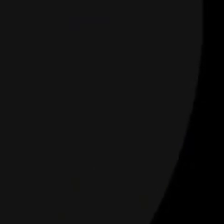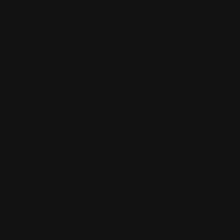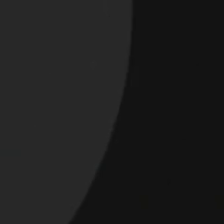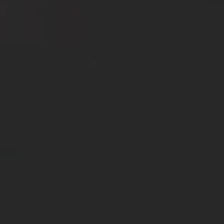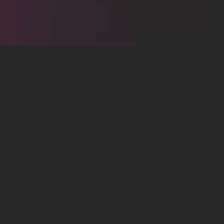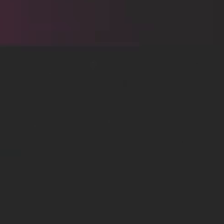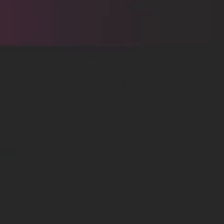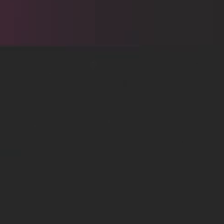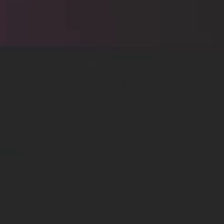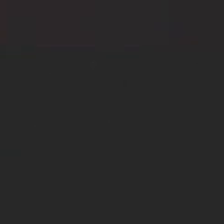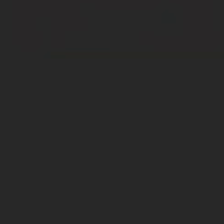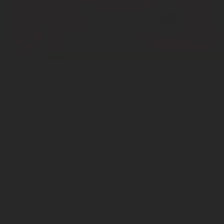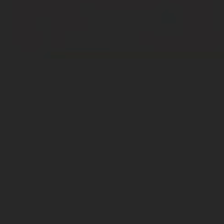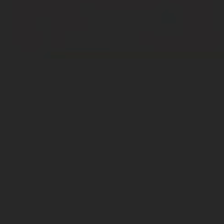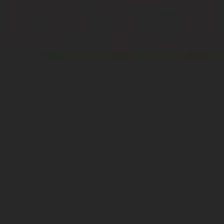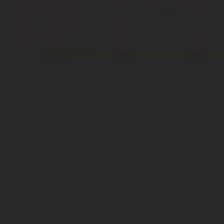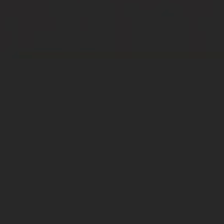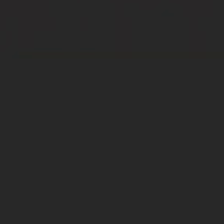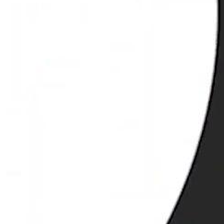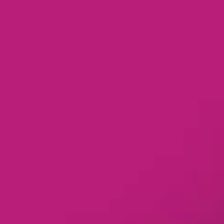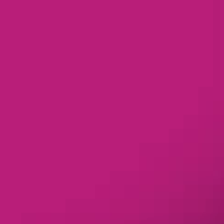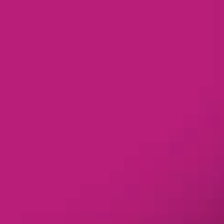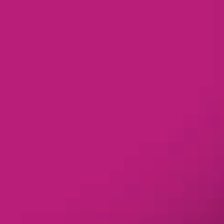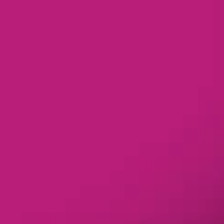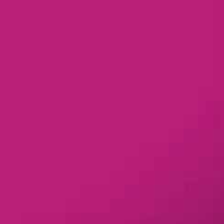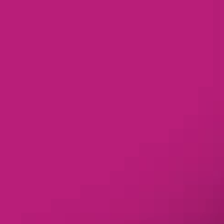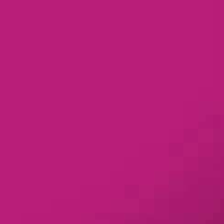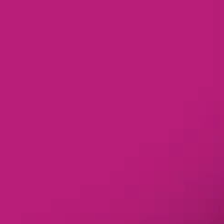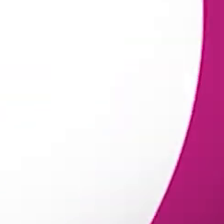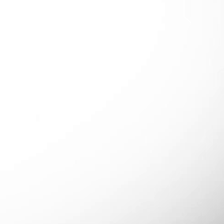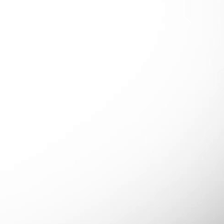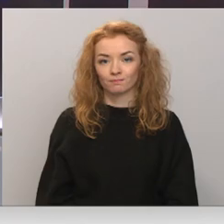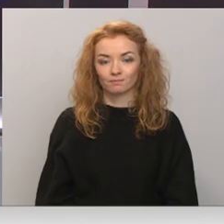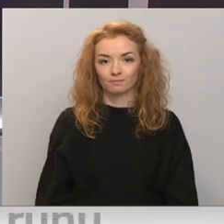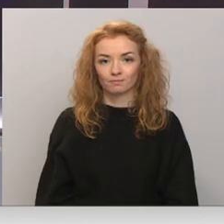Re! Viss ēters ir te!